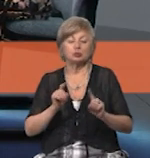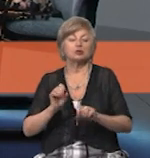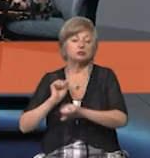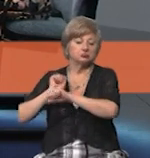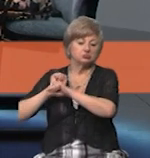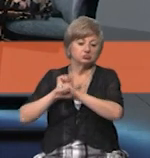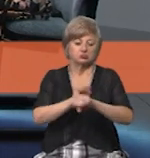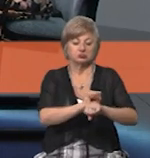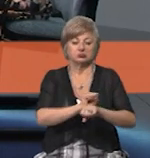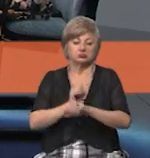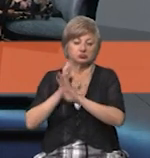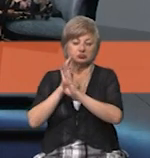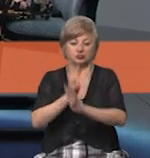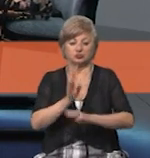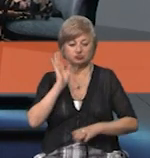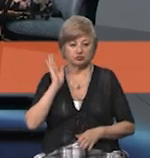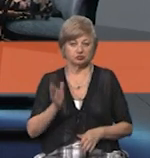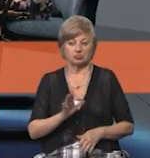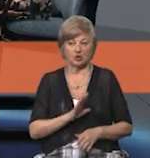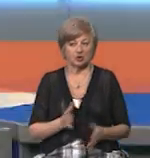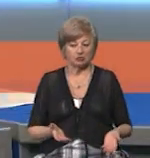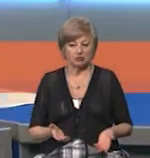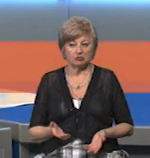район в суцільний затор. Ну, зупинити весь район,